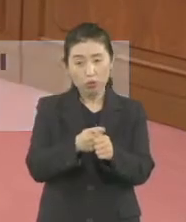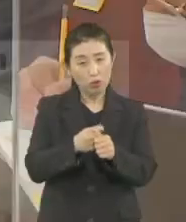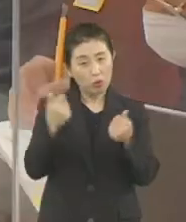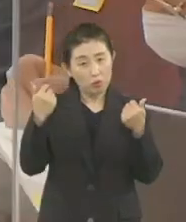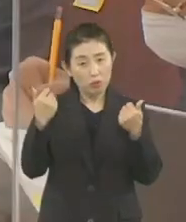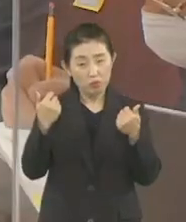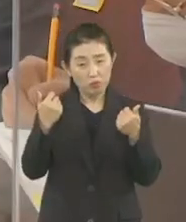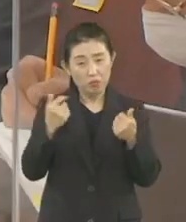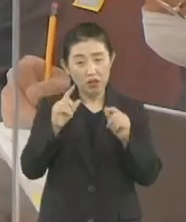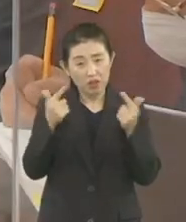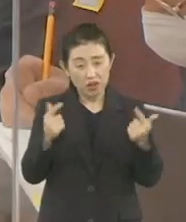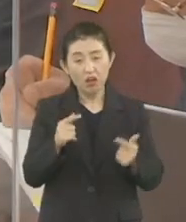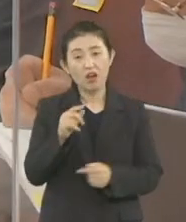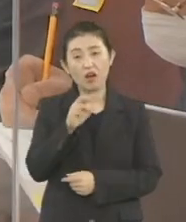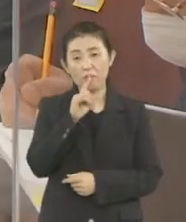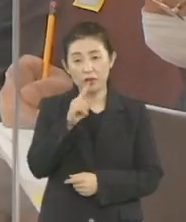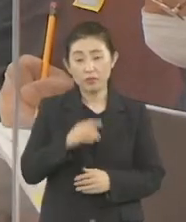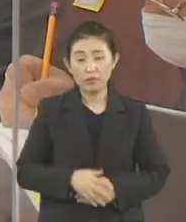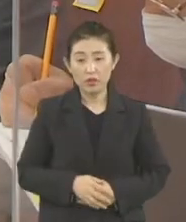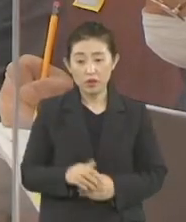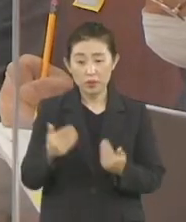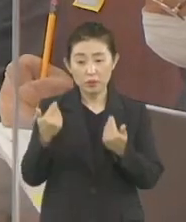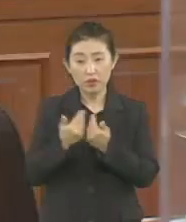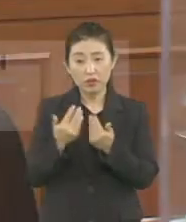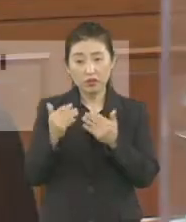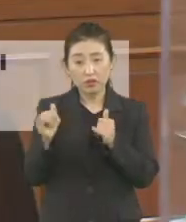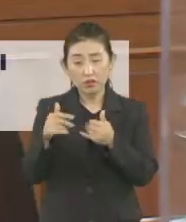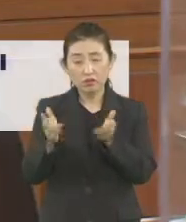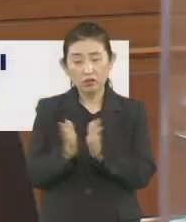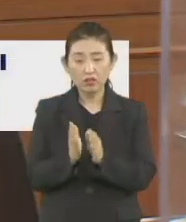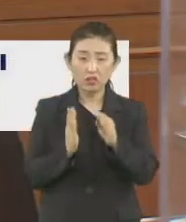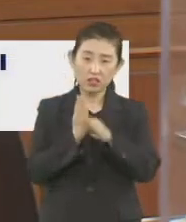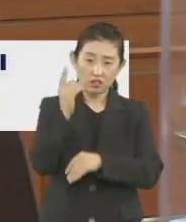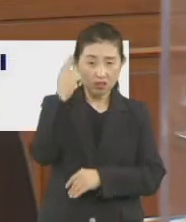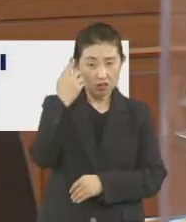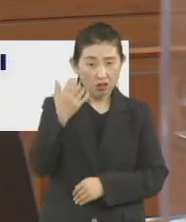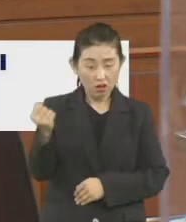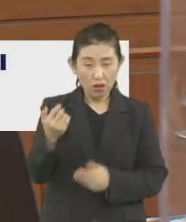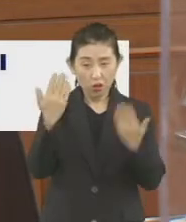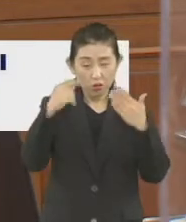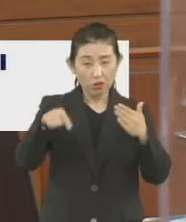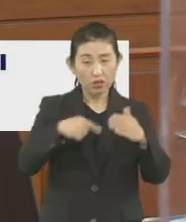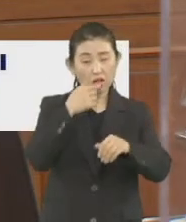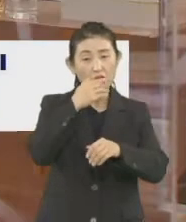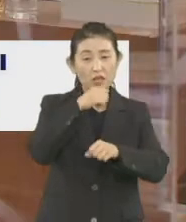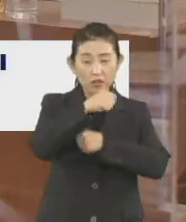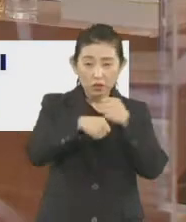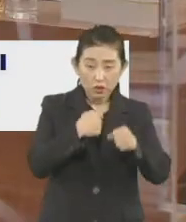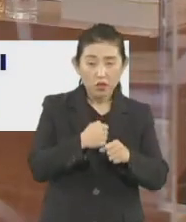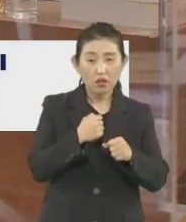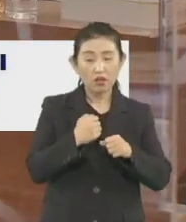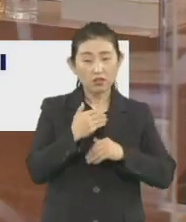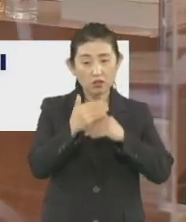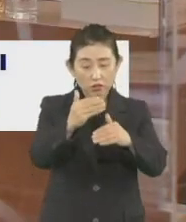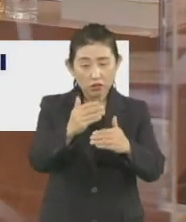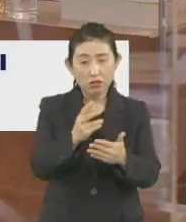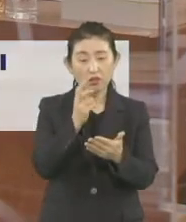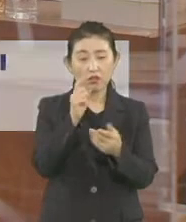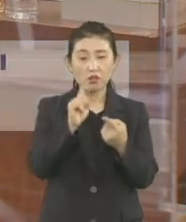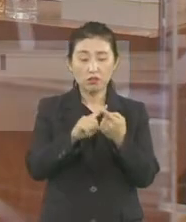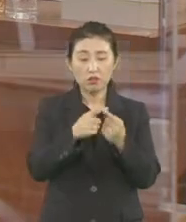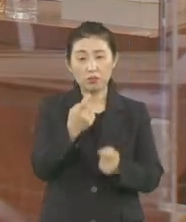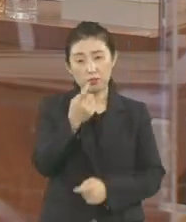반박했습니다. 반대 측의 주장은 모두 과도한 해석이라며 학교 내에서 다양한 민주적 절차를 배우는 게 조례의